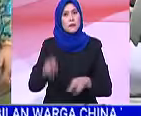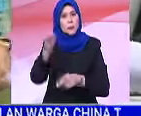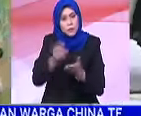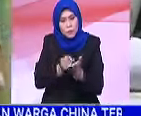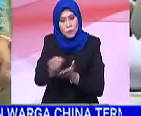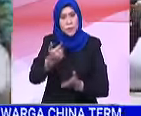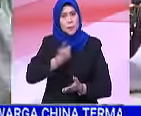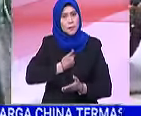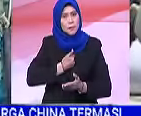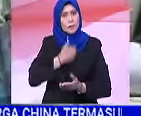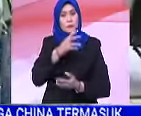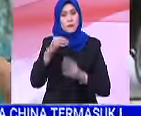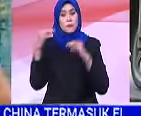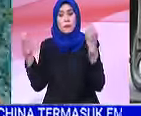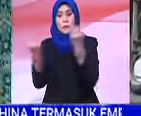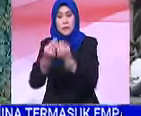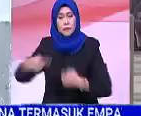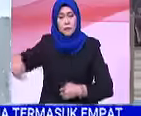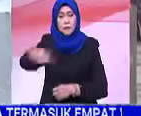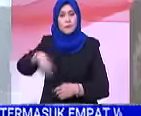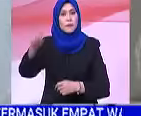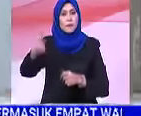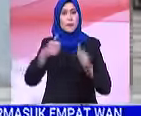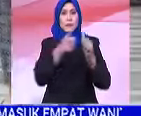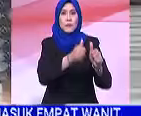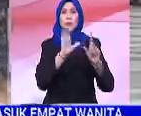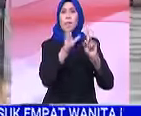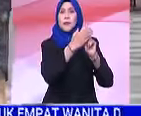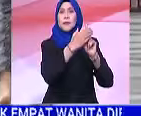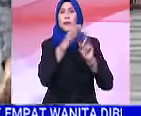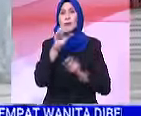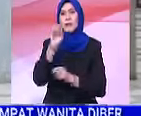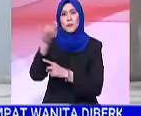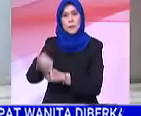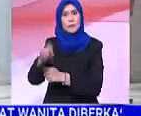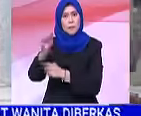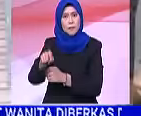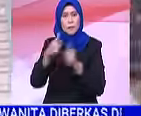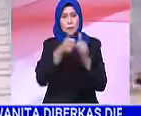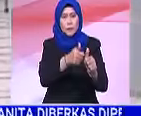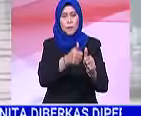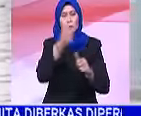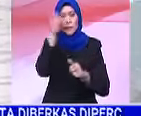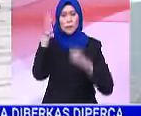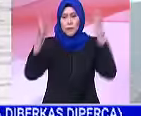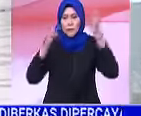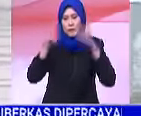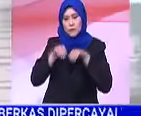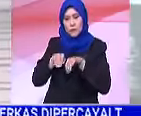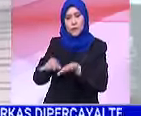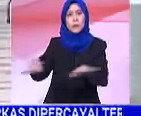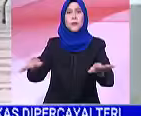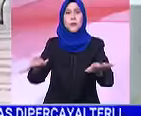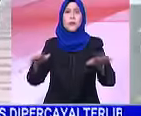diri sendiri dan masyarakat dengan mematuhi arahan kuarantin dan SOP bagi mengelak kemudaratan kepada masyarakat